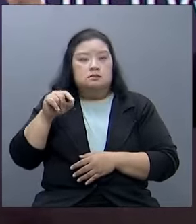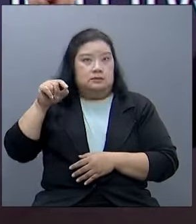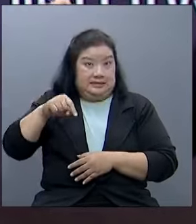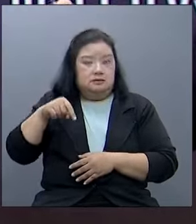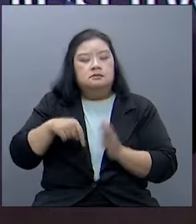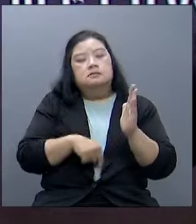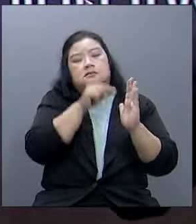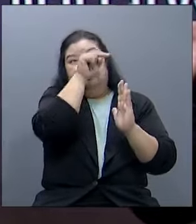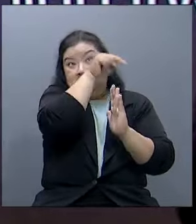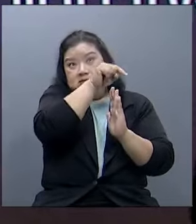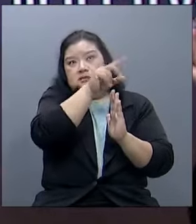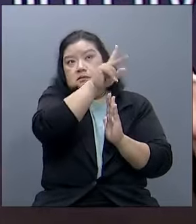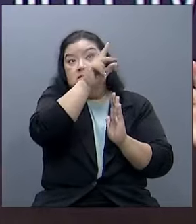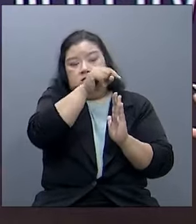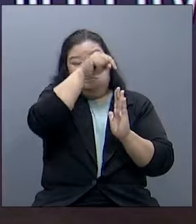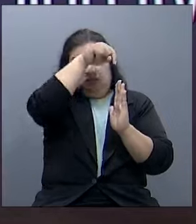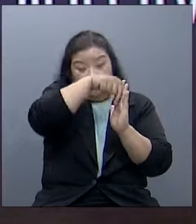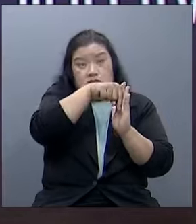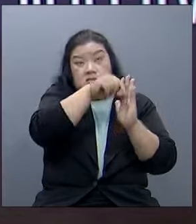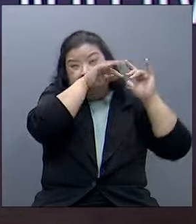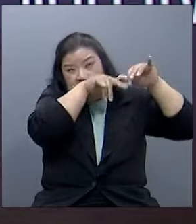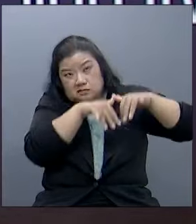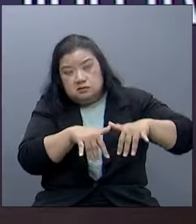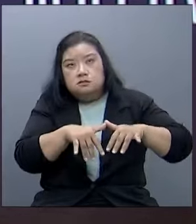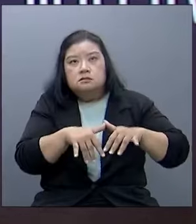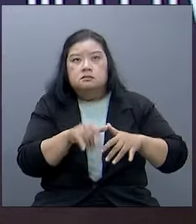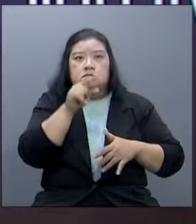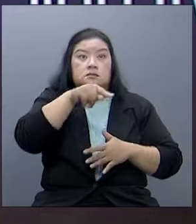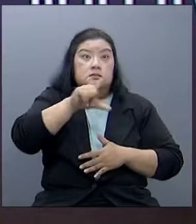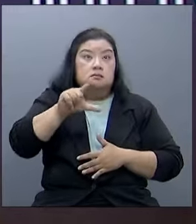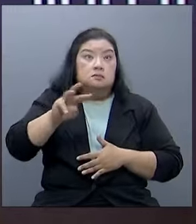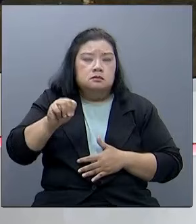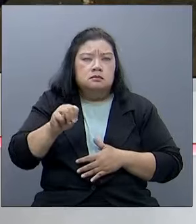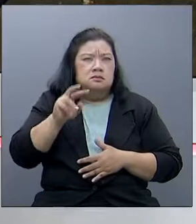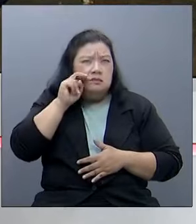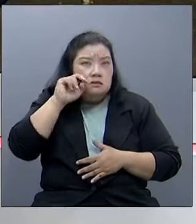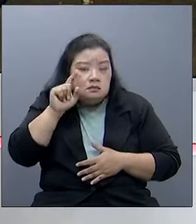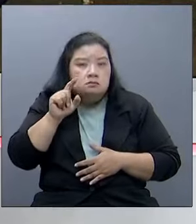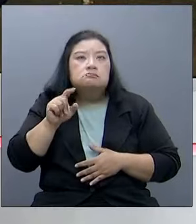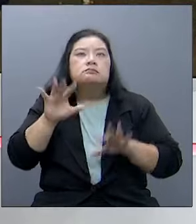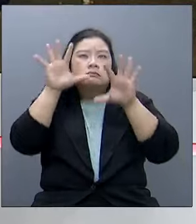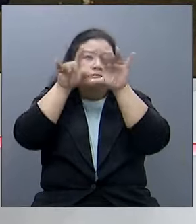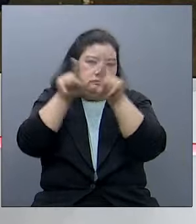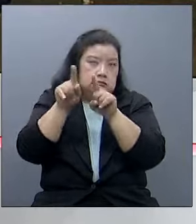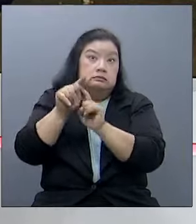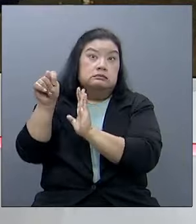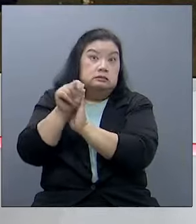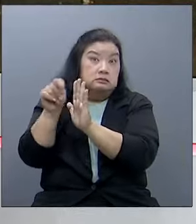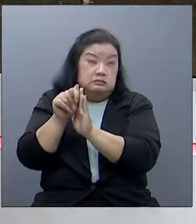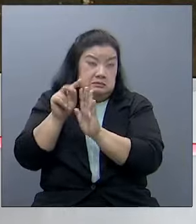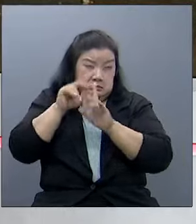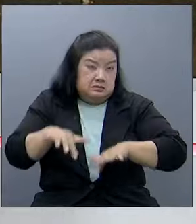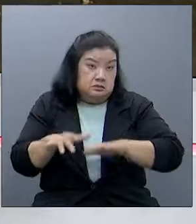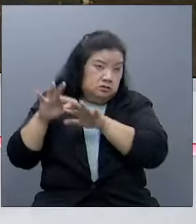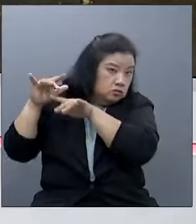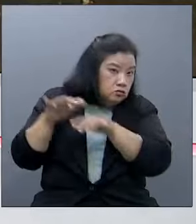1,000 ล้ลูกบาทเมตรถามวาน้ำกนี้ใหญ่แค่ไหนก็เทียบได้กับเกือนปาศัษชนลสิทธ1 เกือนเต็ ค่ะทีน